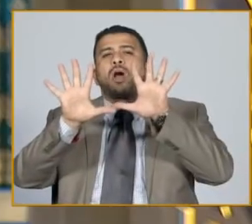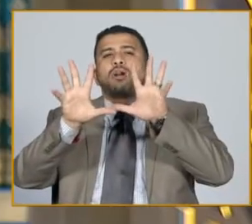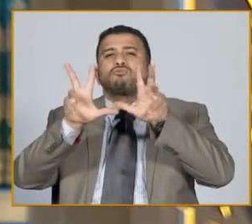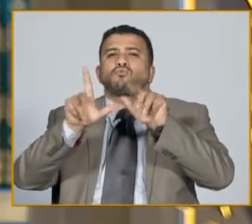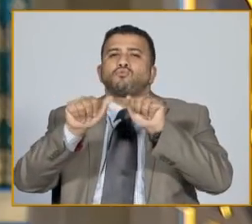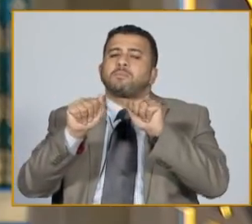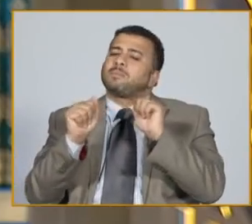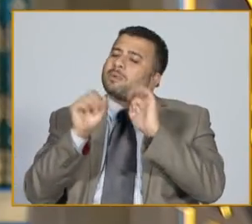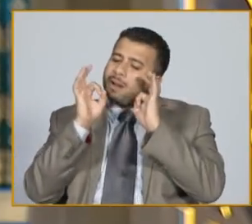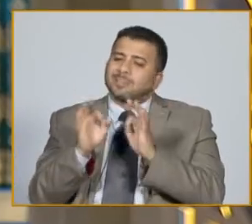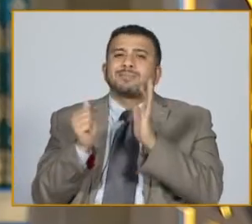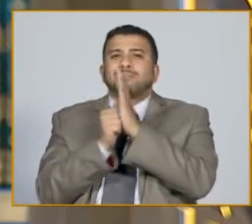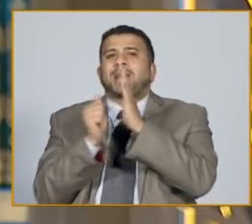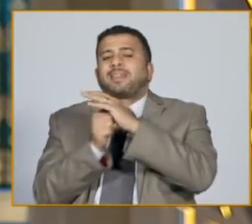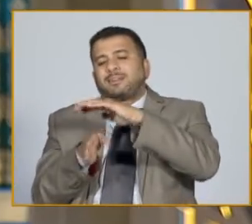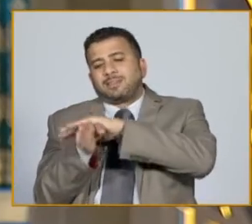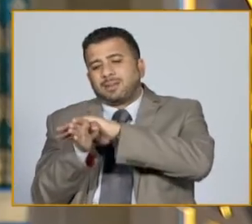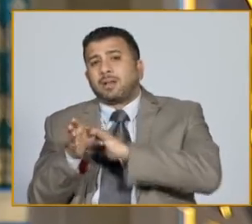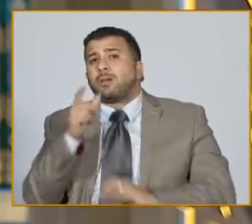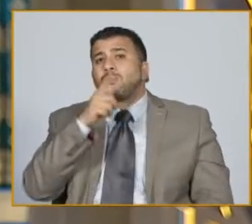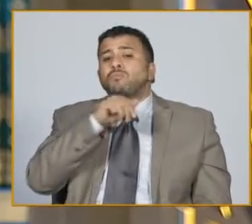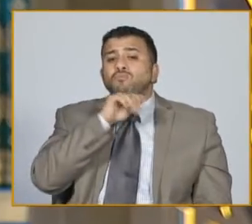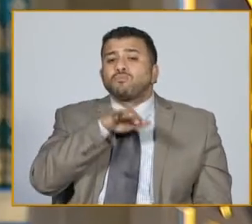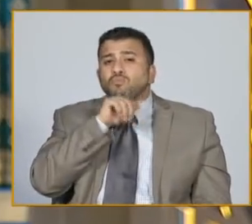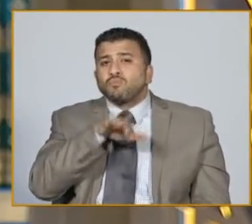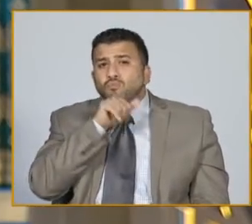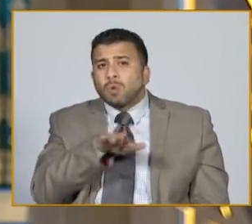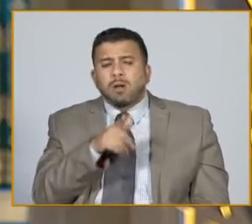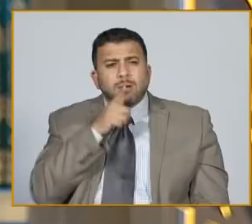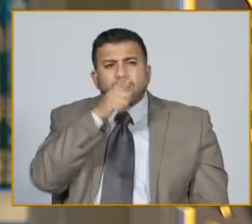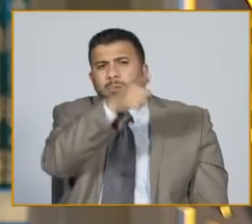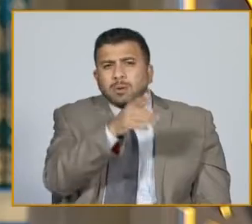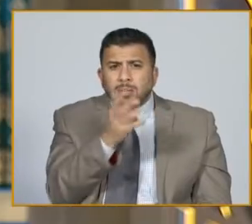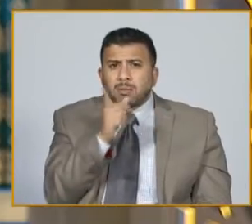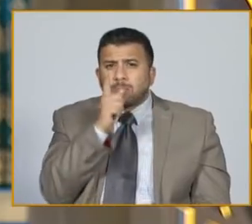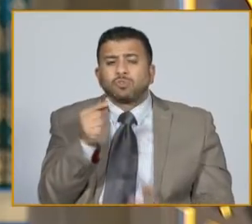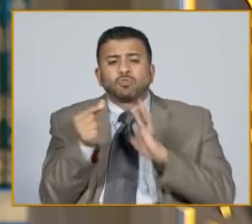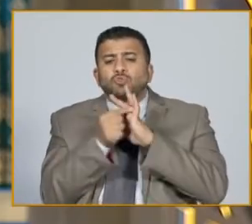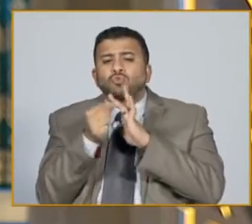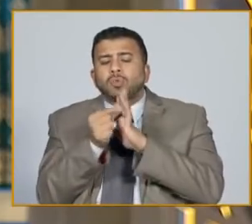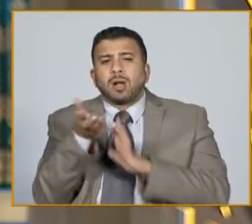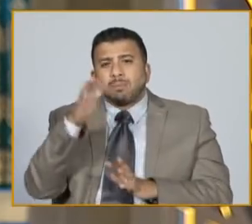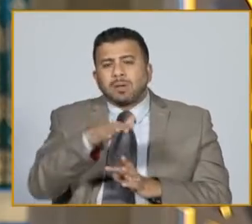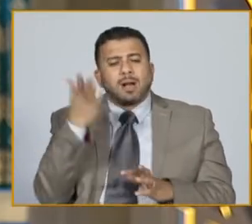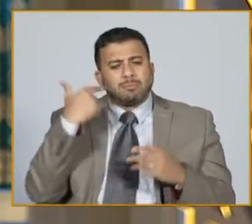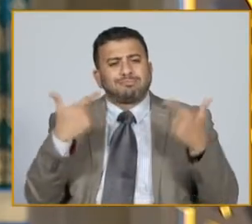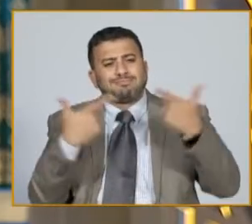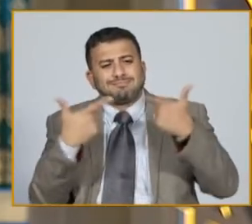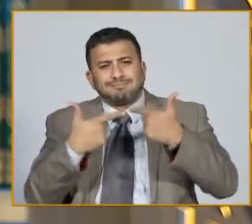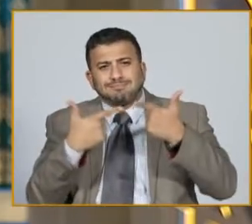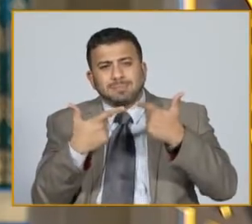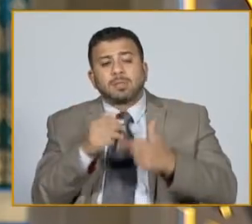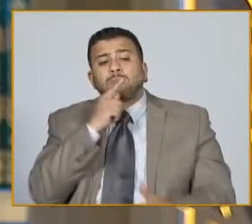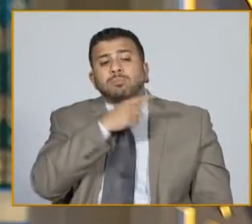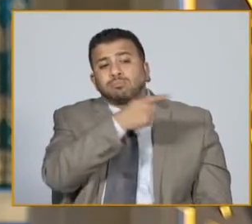الصلاة والسلام يأمر الصحابيات اللائي تأيمنا وتوفي أزواجهن في معركة أحد أن